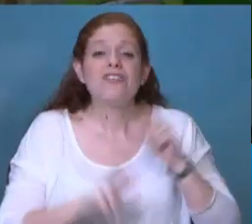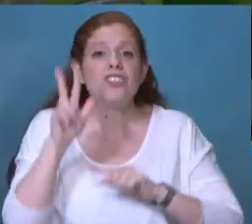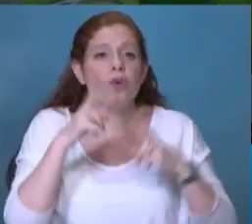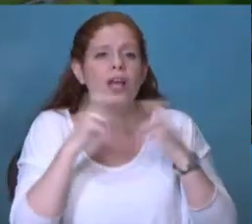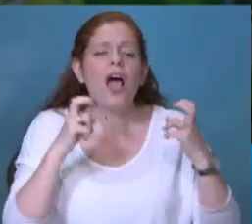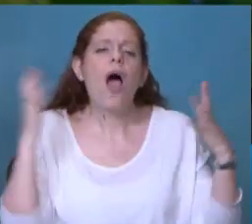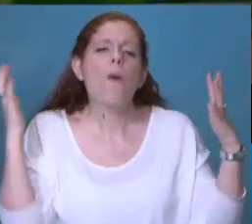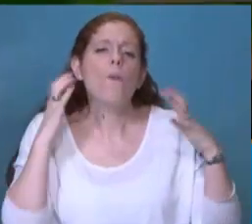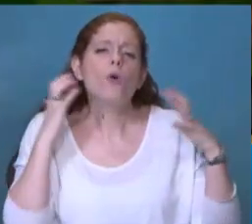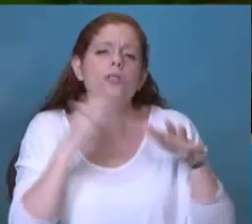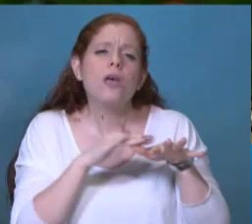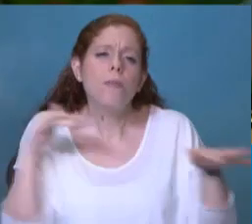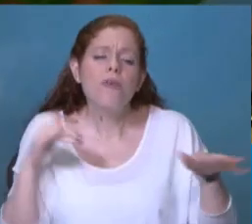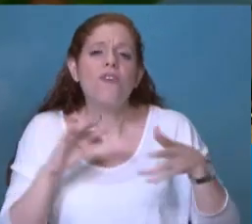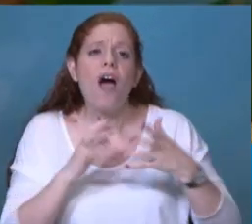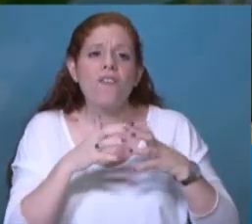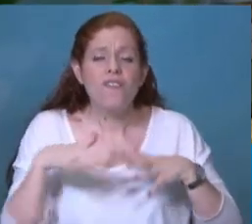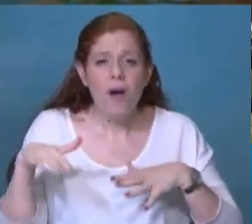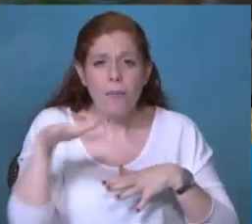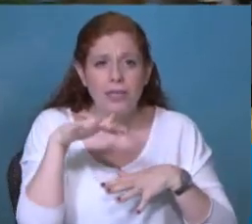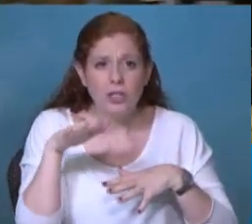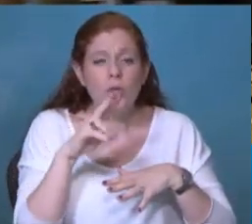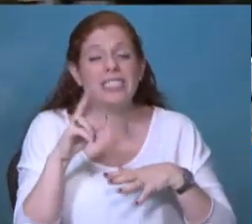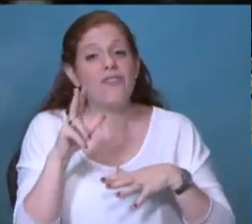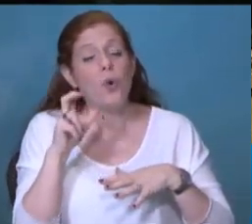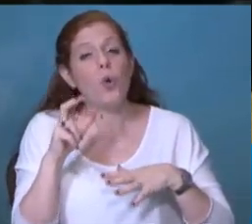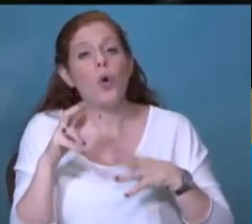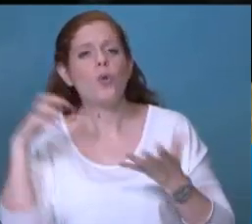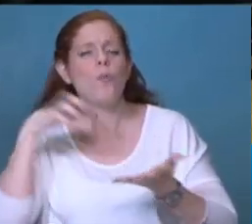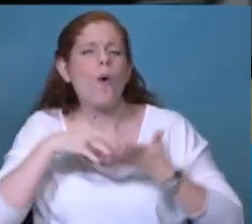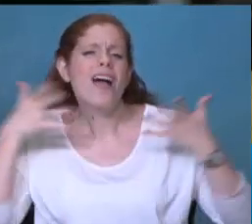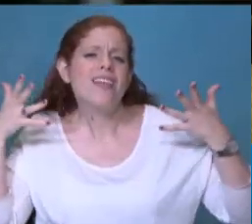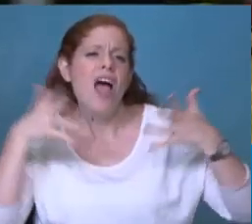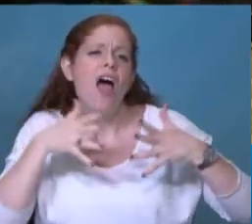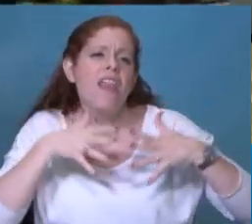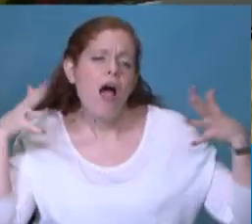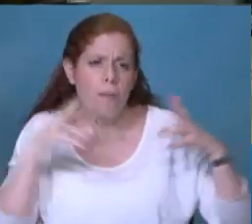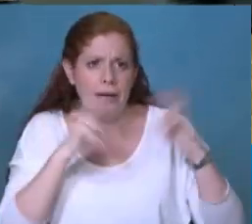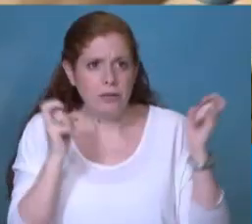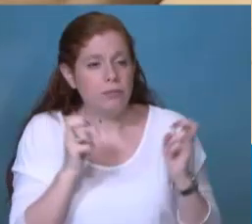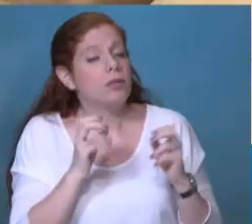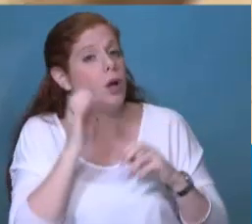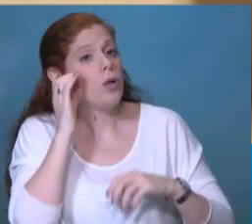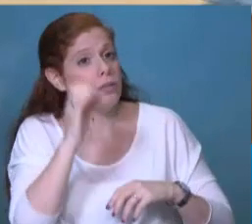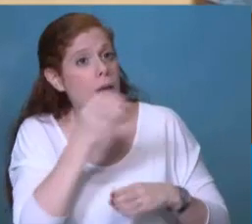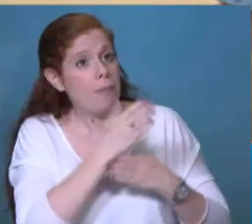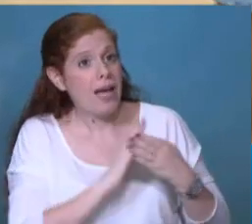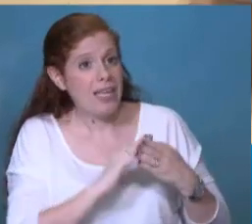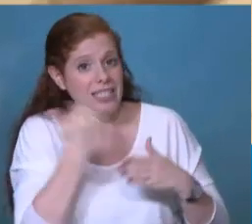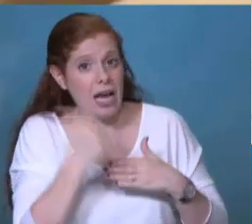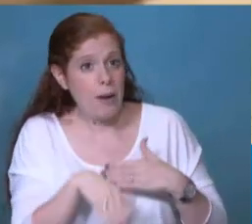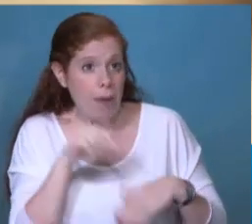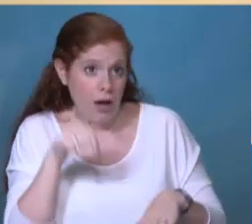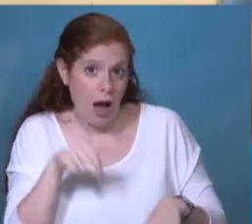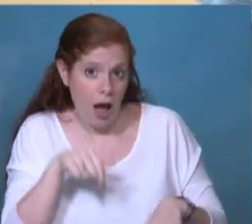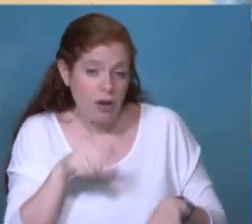והכפר באזור צ'רלס קלור צפוי להיות מוקד ענק בעיר. We are going to see the watch the semi-finals